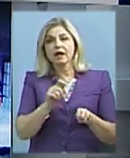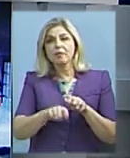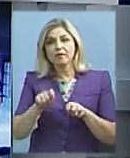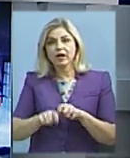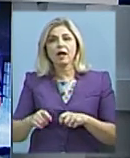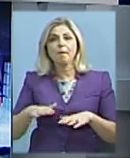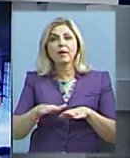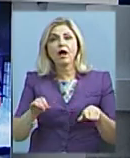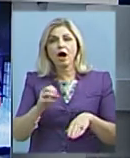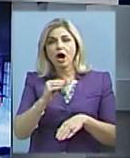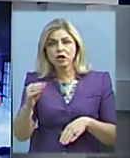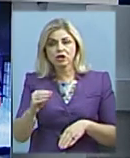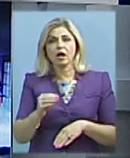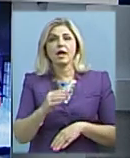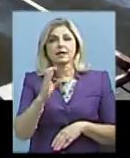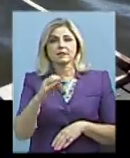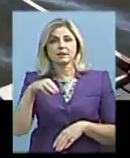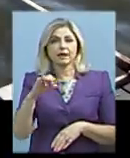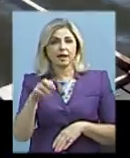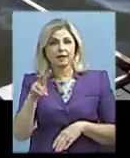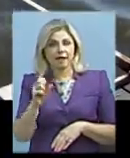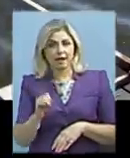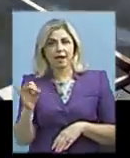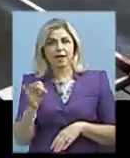«Стрілка» та на Флотському бульварі.